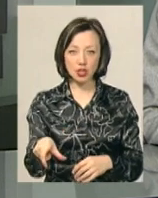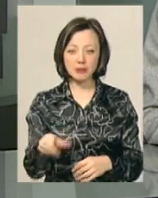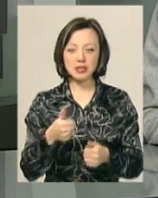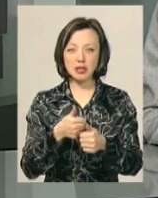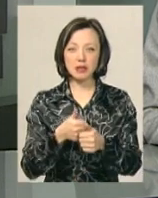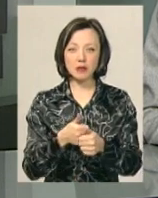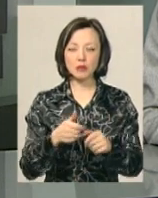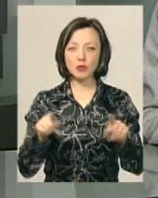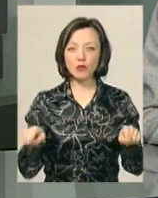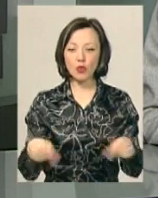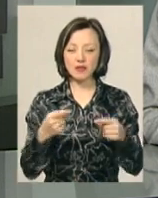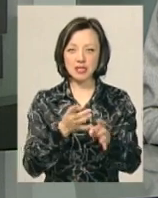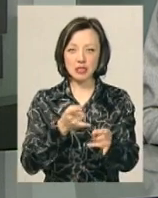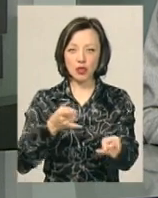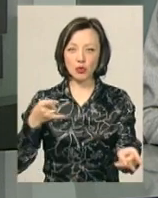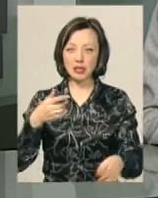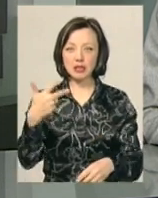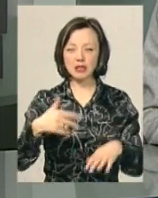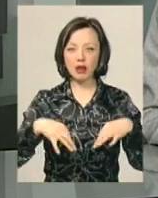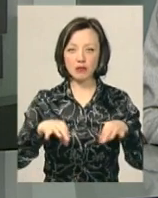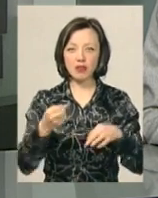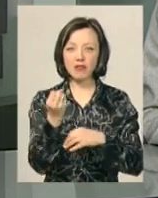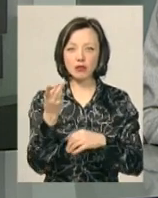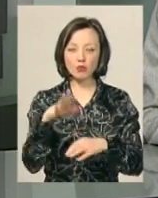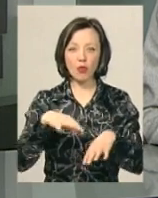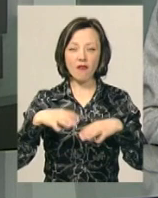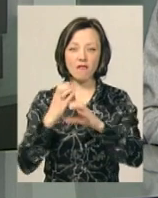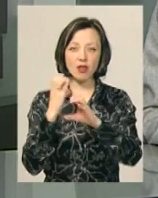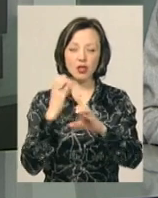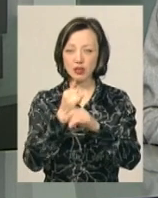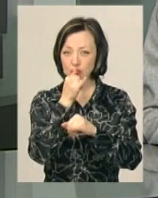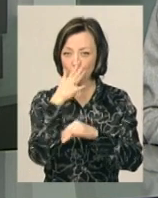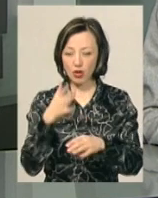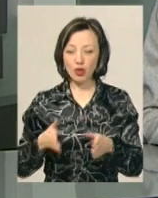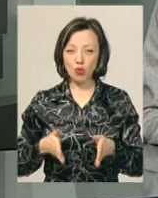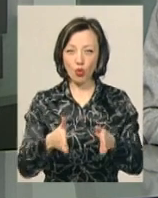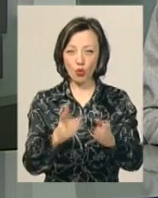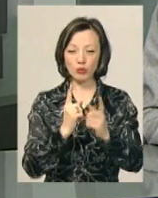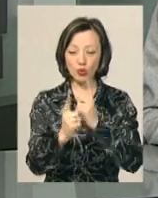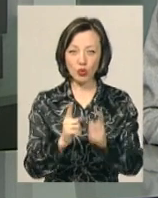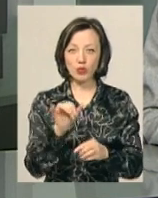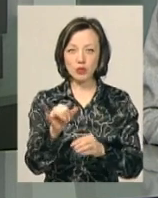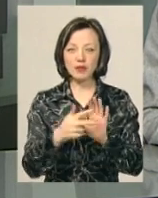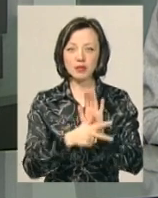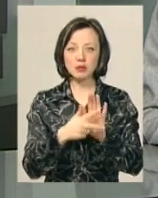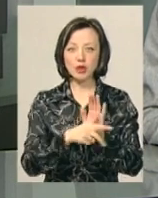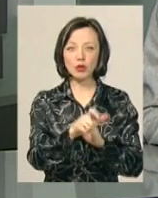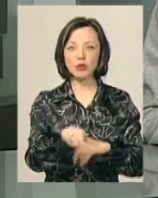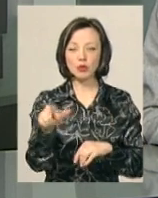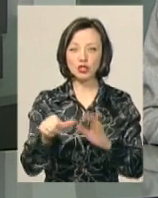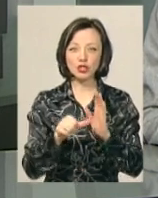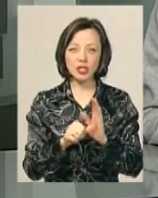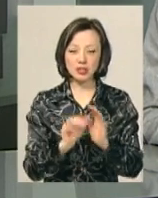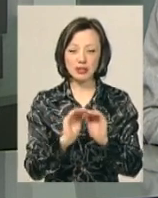ним утворився затор із 30 автівок та 12 вантажівок, які теж не змогли проїхати дорогою. В них знаходилися 80 людей,